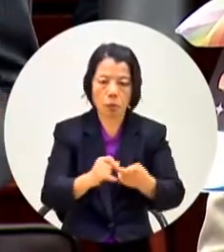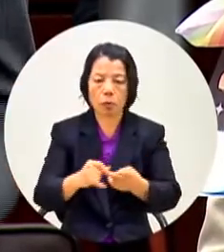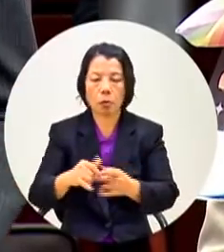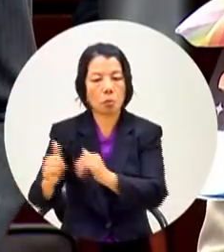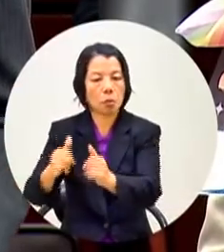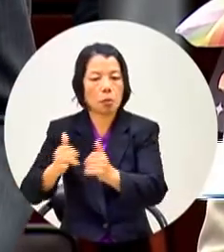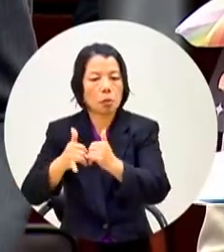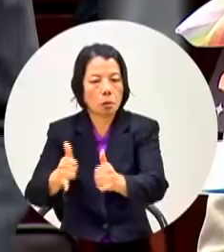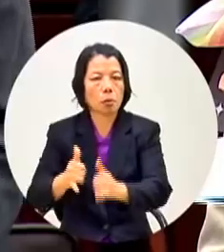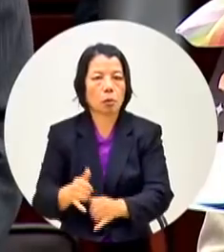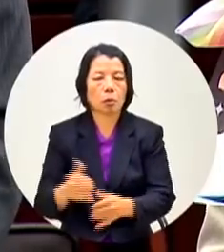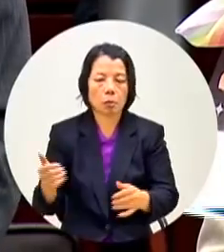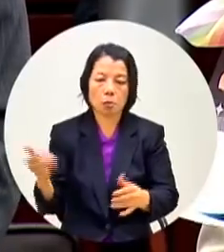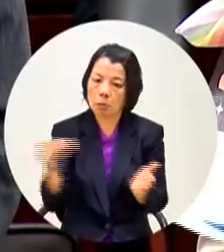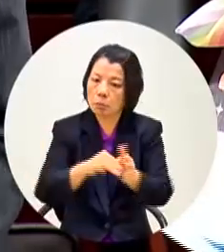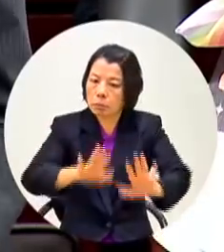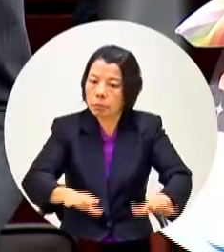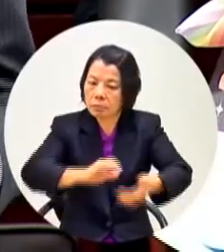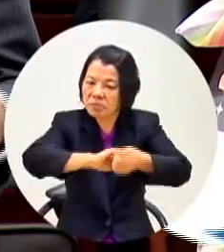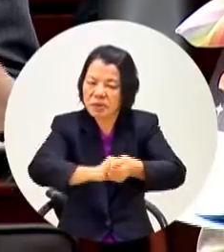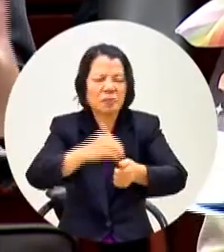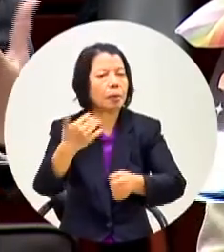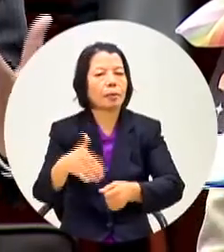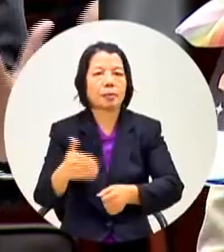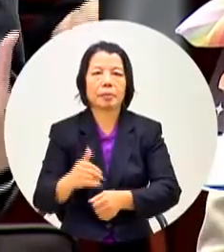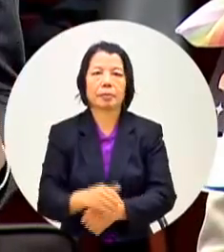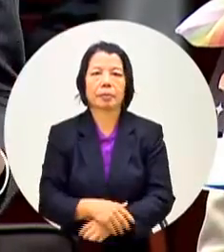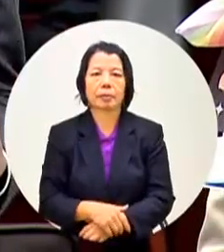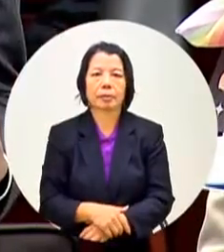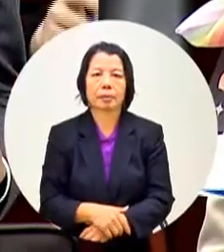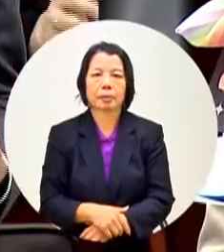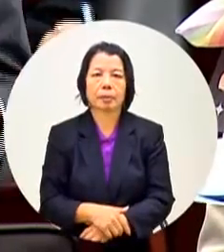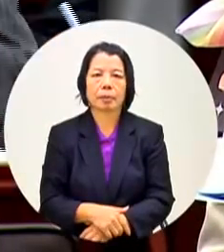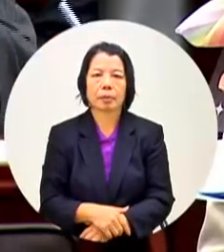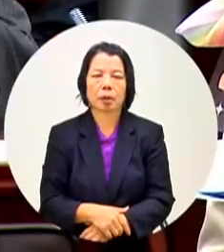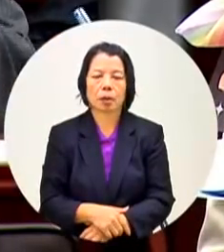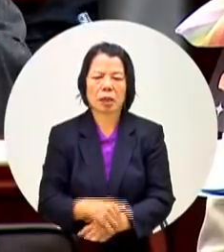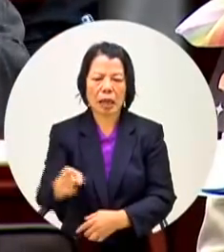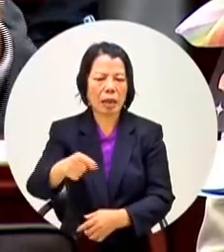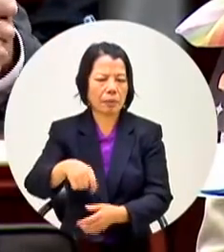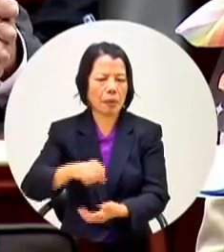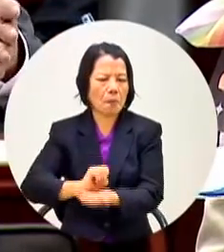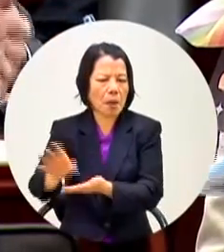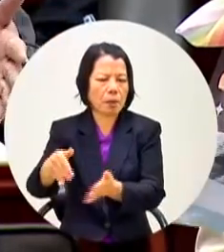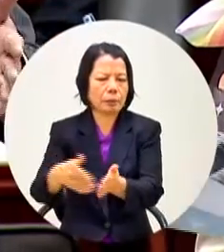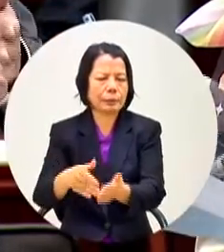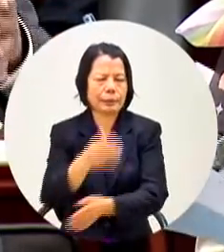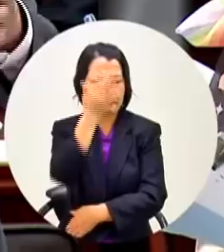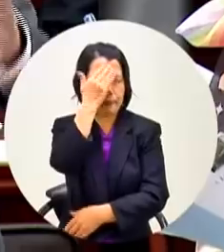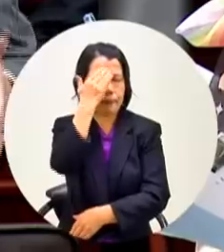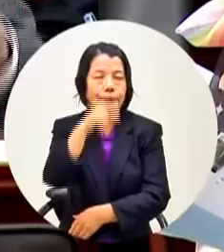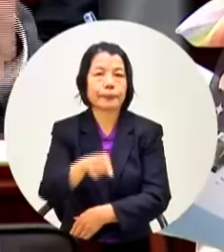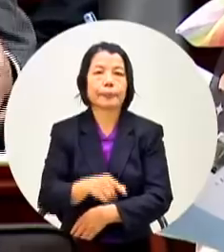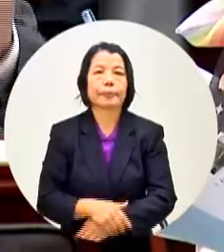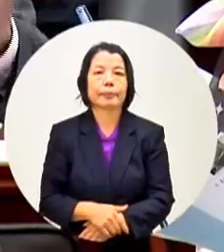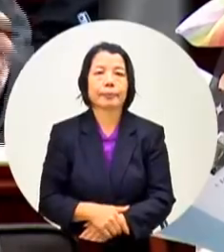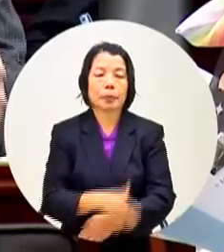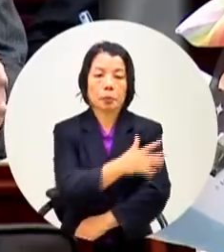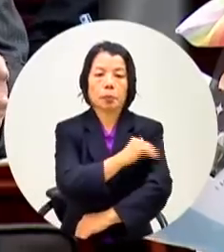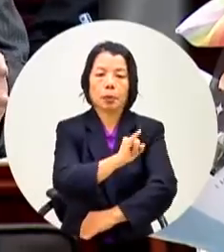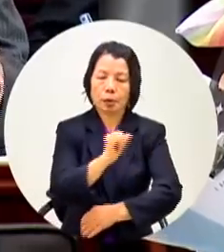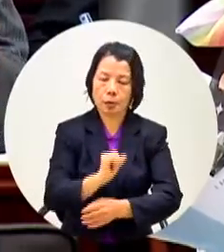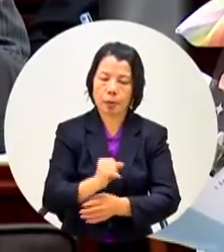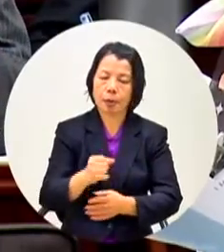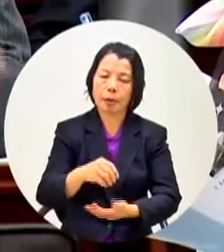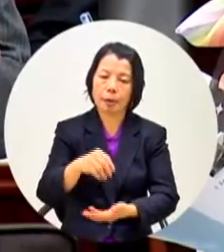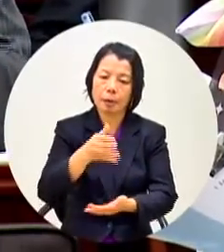所以那个对我们来说也是一个很大的一个。那也谢谢黄议员的赐教，就他媒体里面所讲那个路线会重